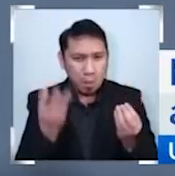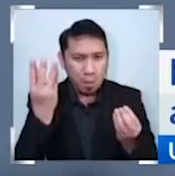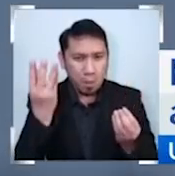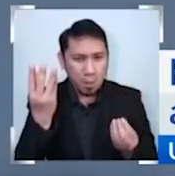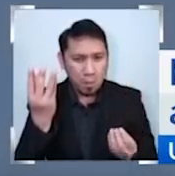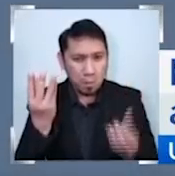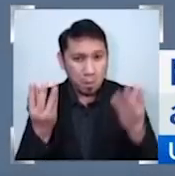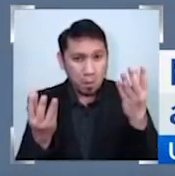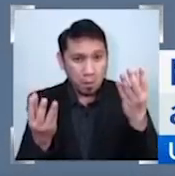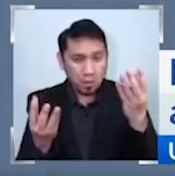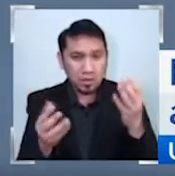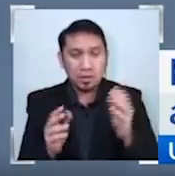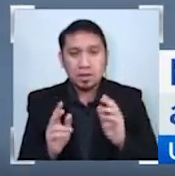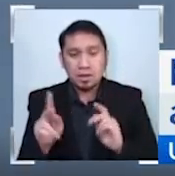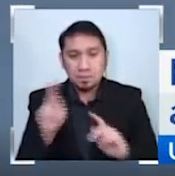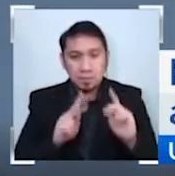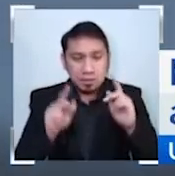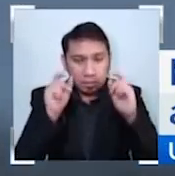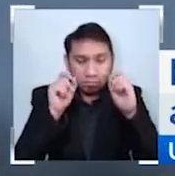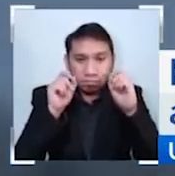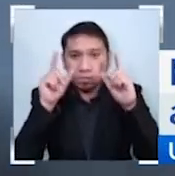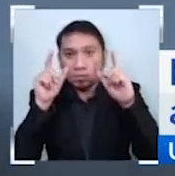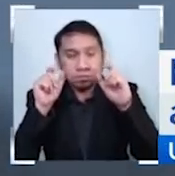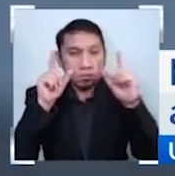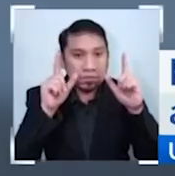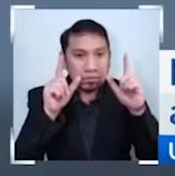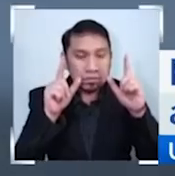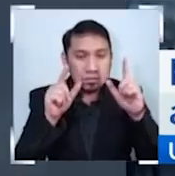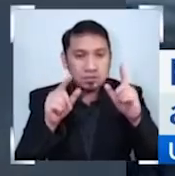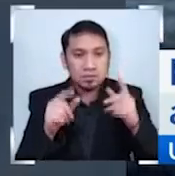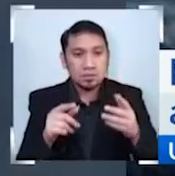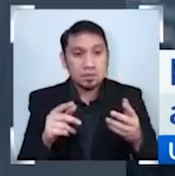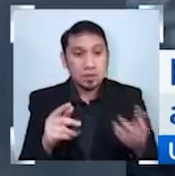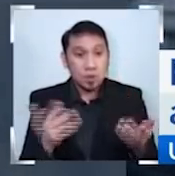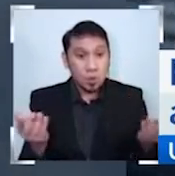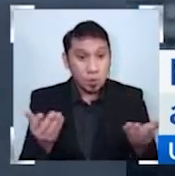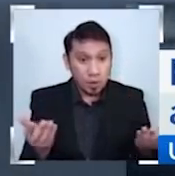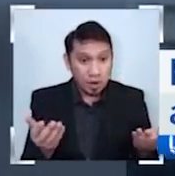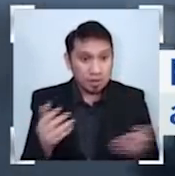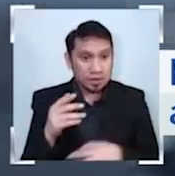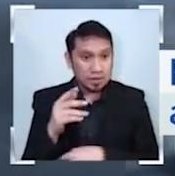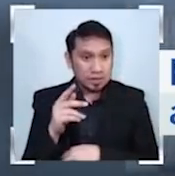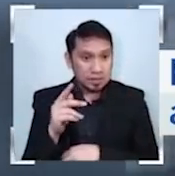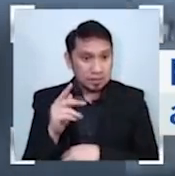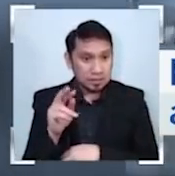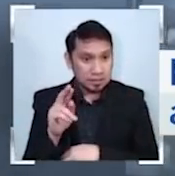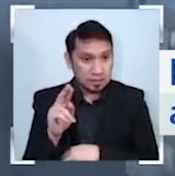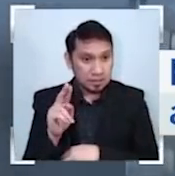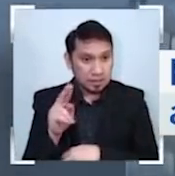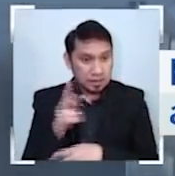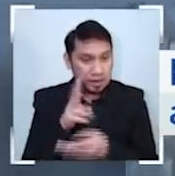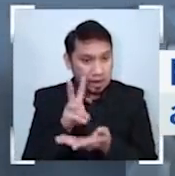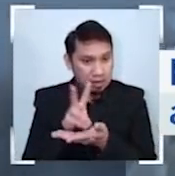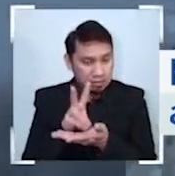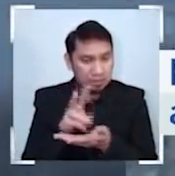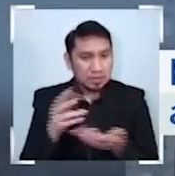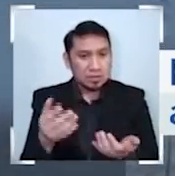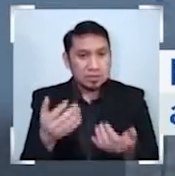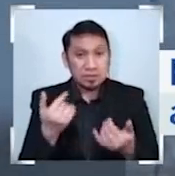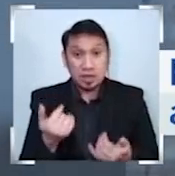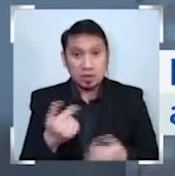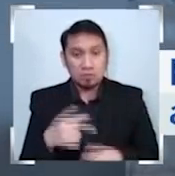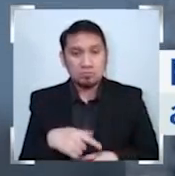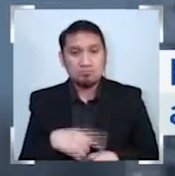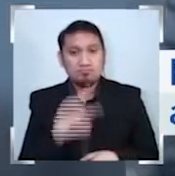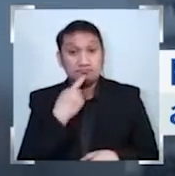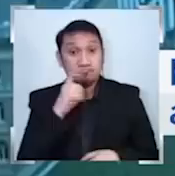Gumising sa mga pagsabog at putukan ang mga taga Kharkiv sa Eastern Ukraine. Pag-atake ito ng Russia, nautos mismo ni Russian President